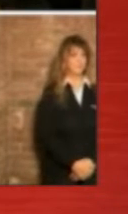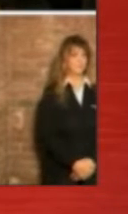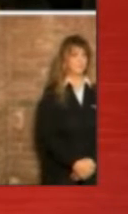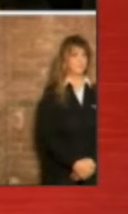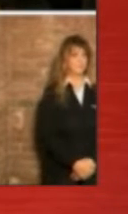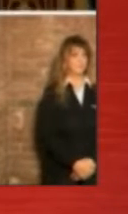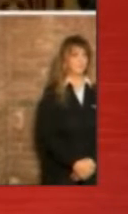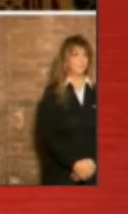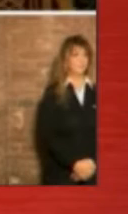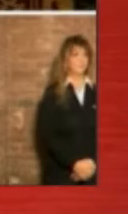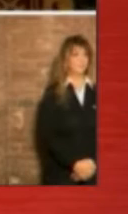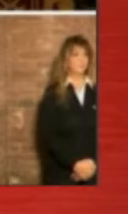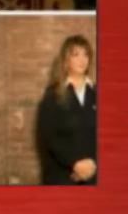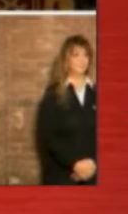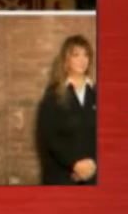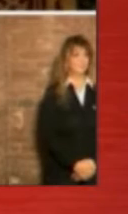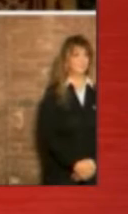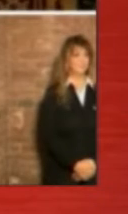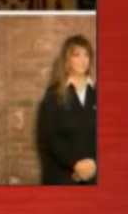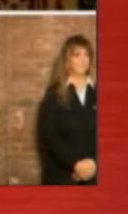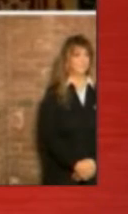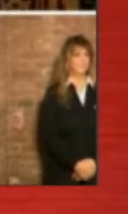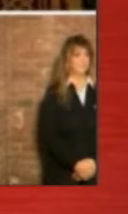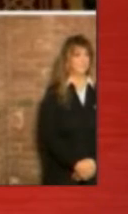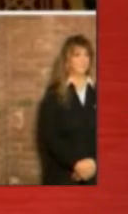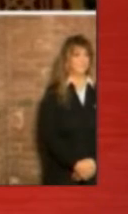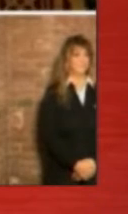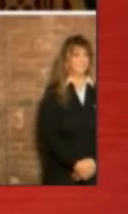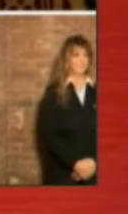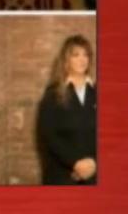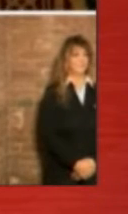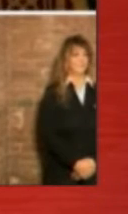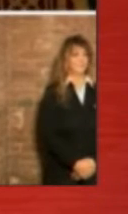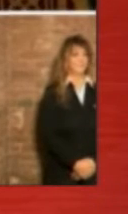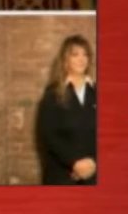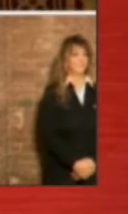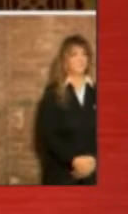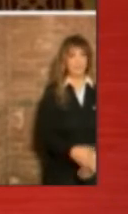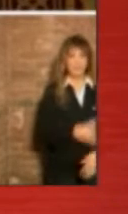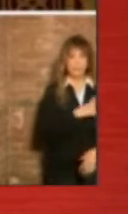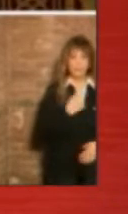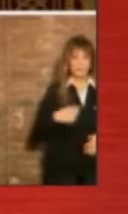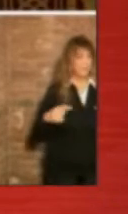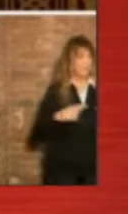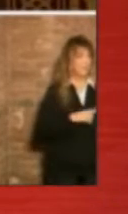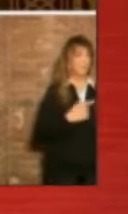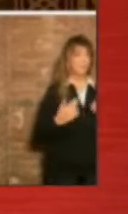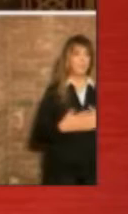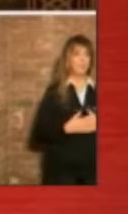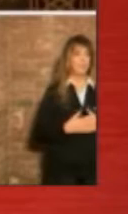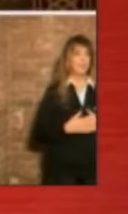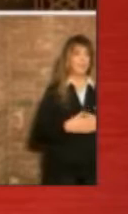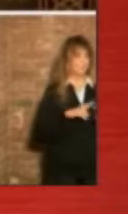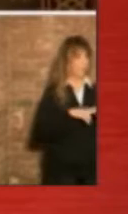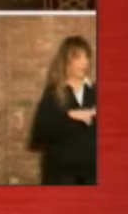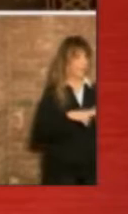e i contenuti. Ecco, è un luogo di formazione di coloro che poi saranno chiamati a svolgere ruoli importanti nella società. Metterla al centro in un